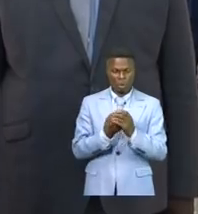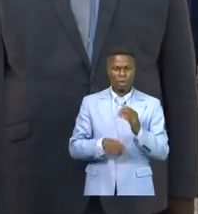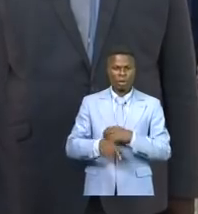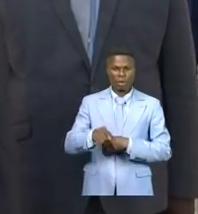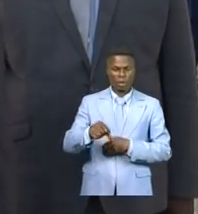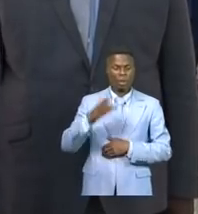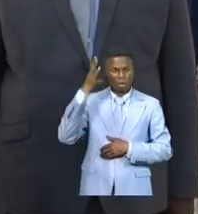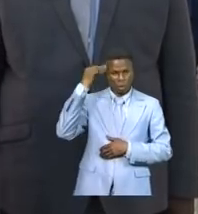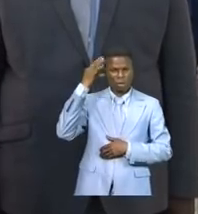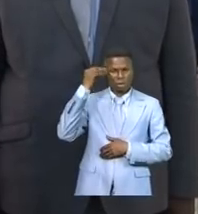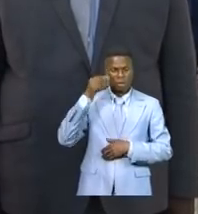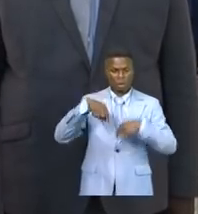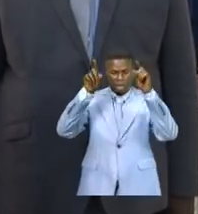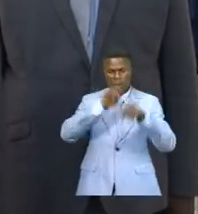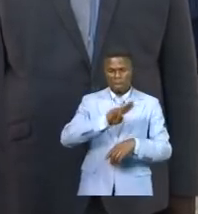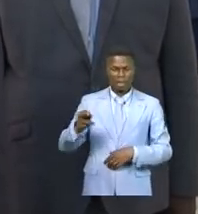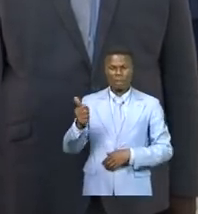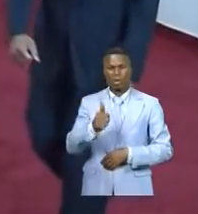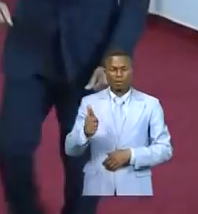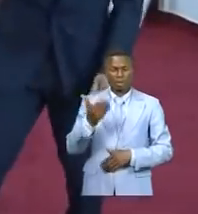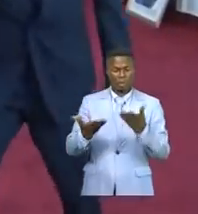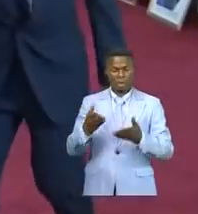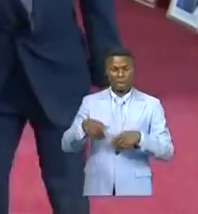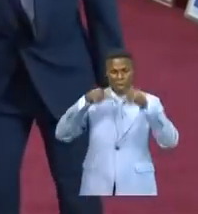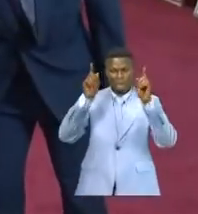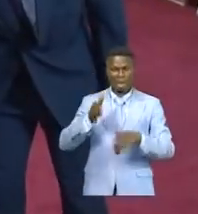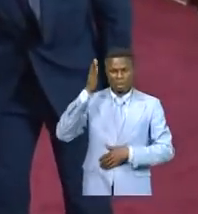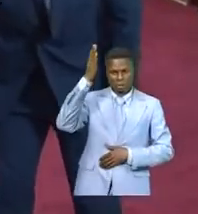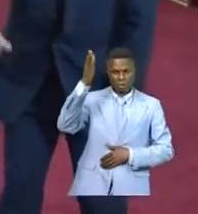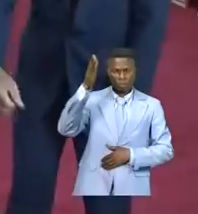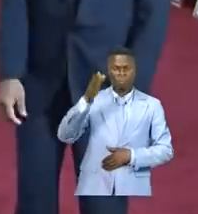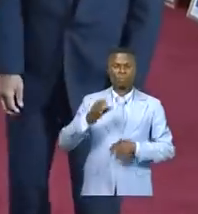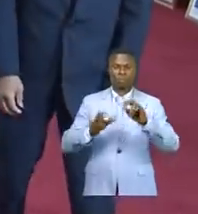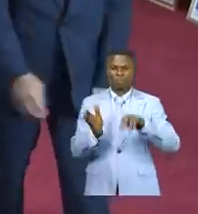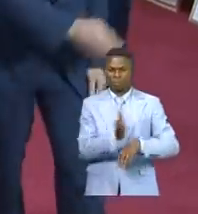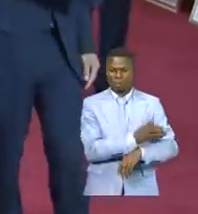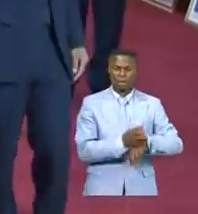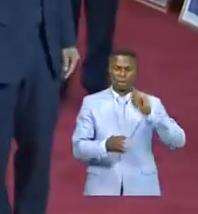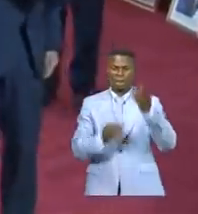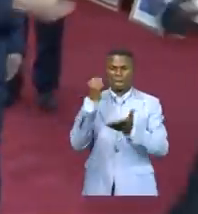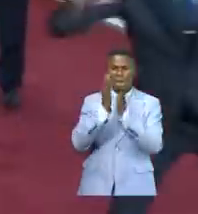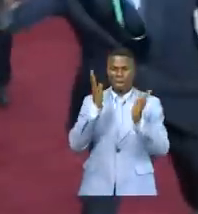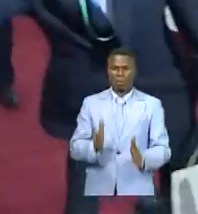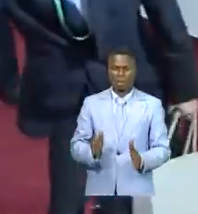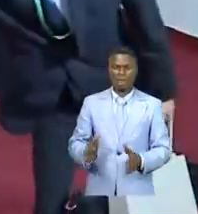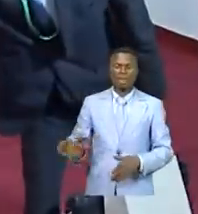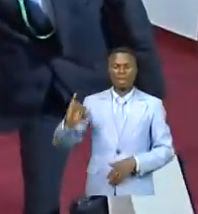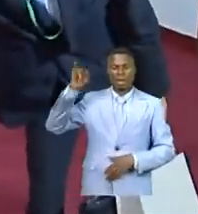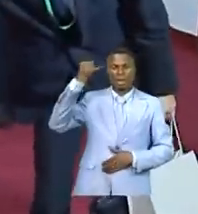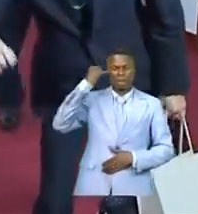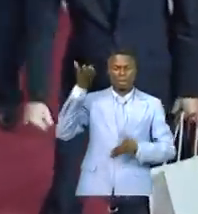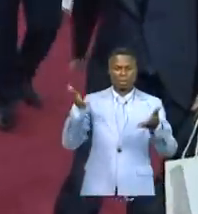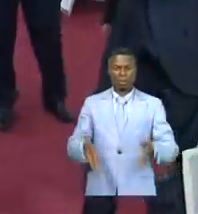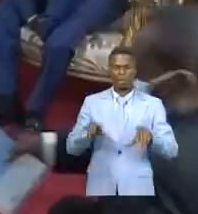on espère cette année ou peut-être l'année prochaine. Minami Hiroyuki, nouvel ambassadeur de l'Empire du Japon en